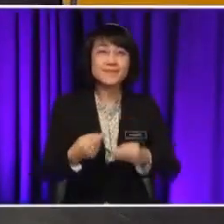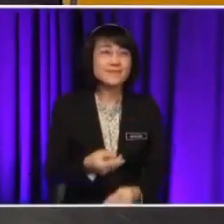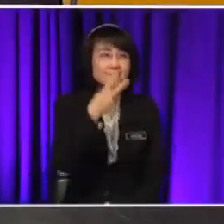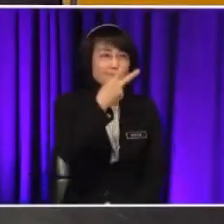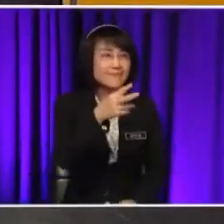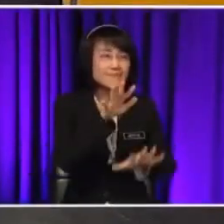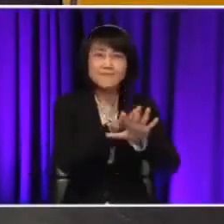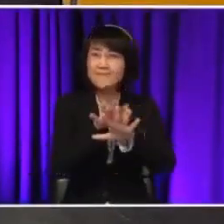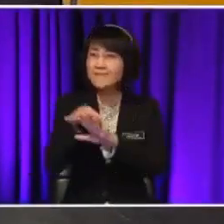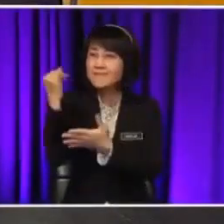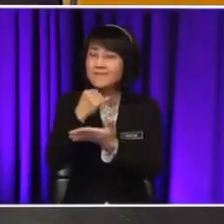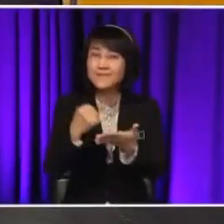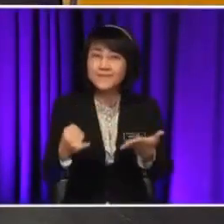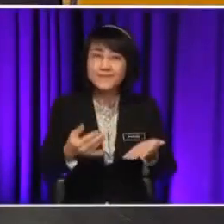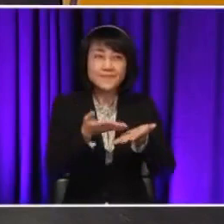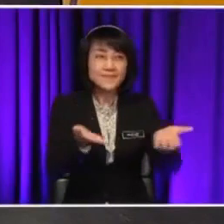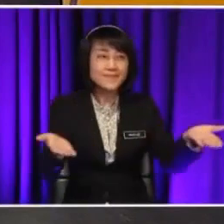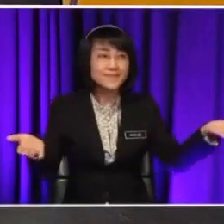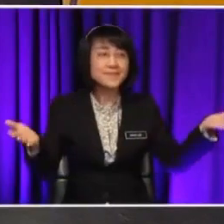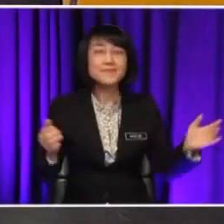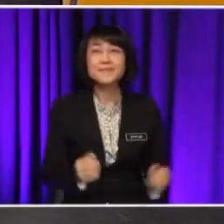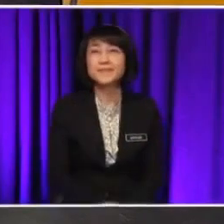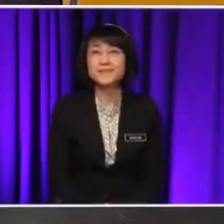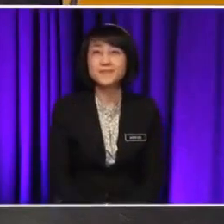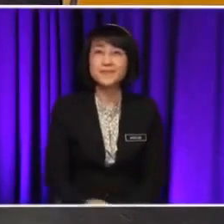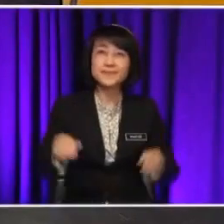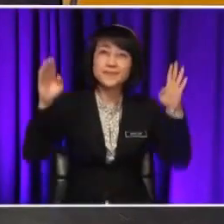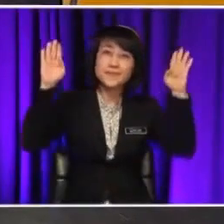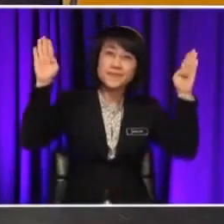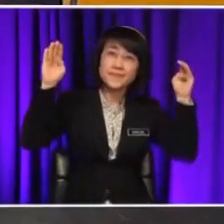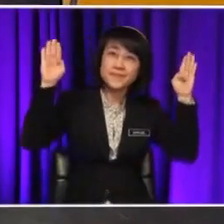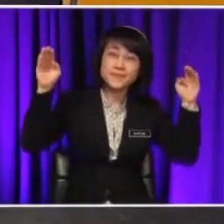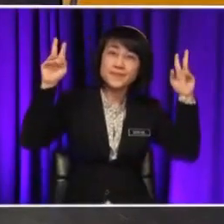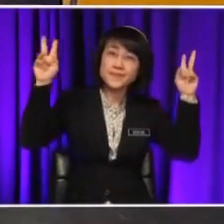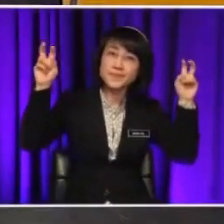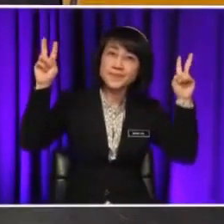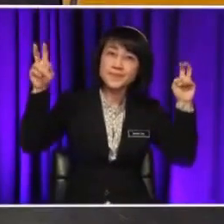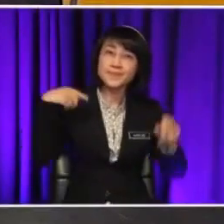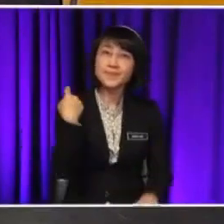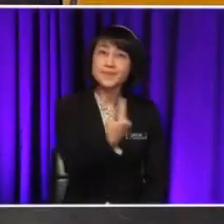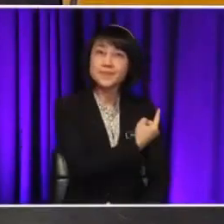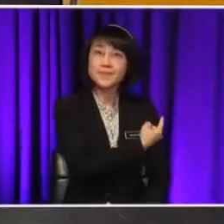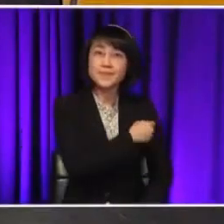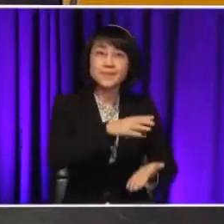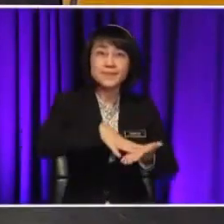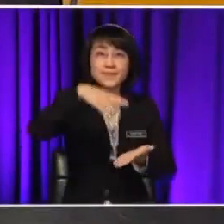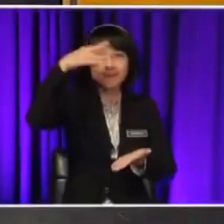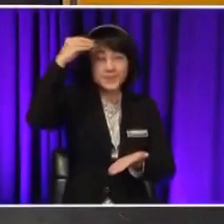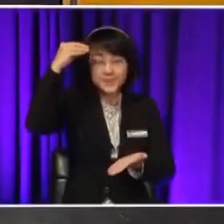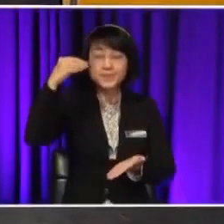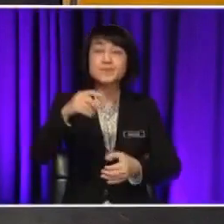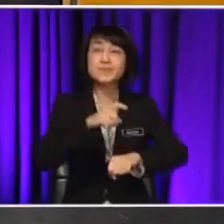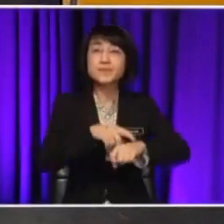bermacam-macam lukisan. Okey, yang depan-depan saya ni semua adalah subjek adalah tajuk-tajuk yang kita akan belajar semasa di tingkatan 4 dan